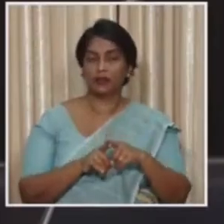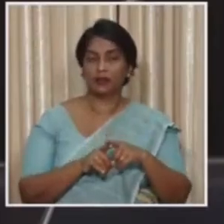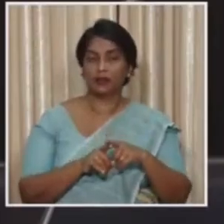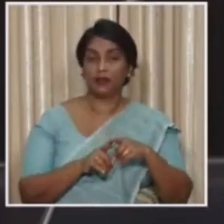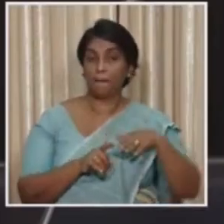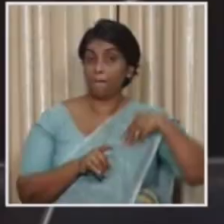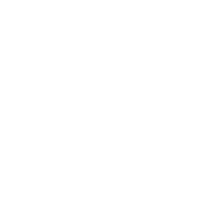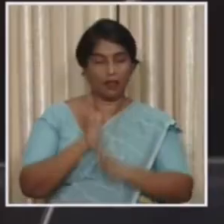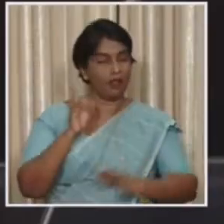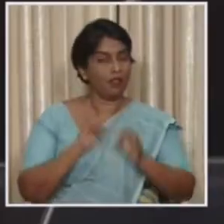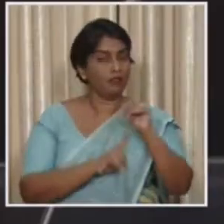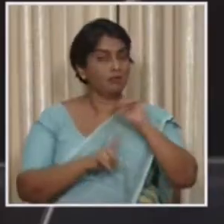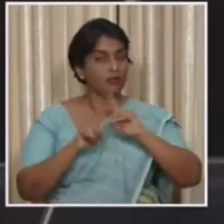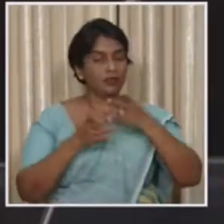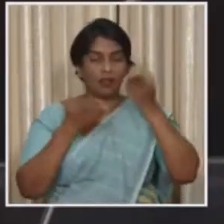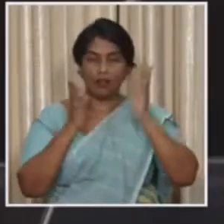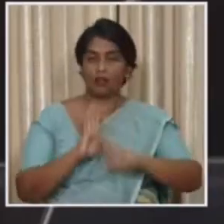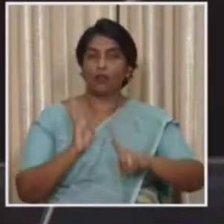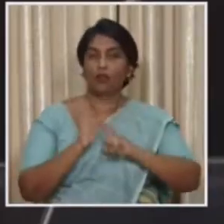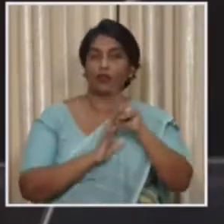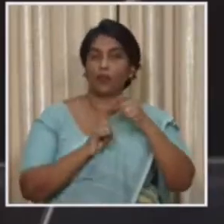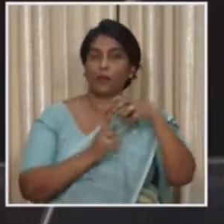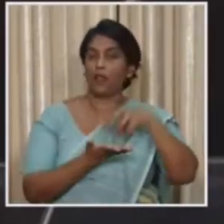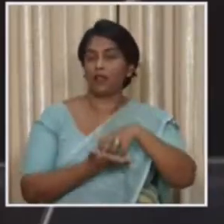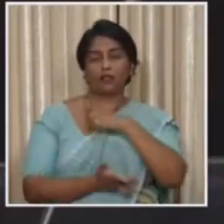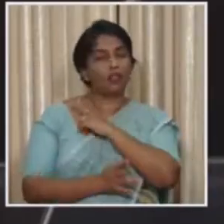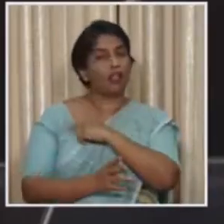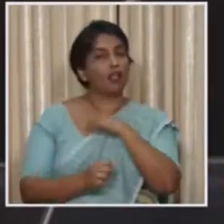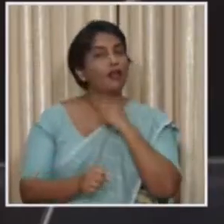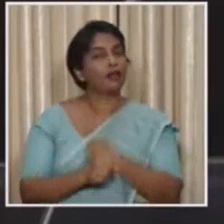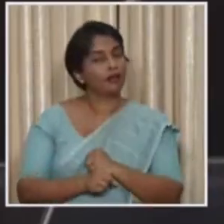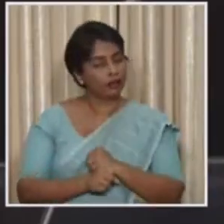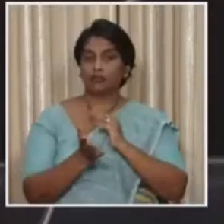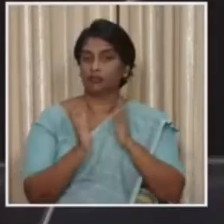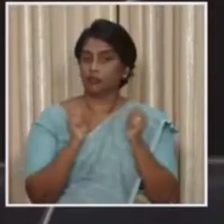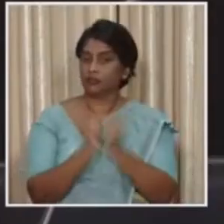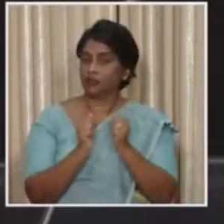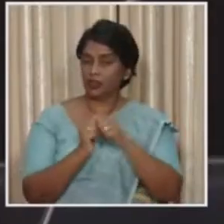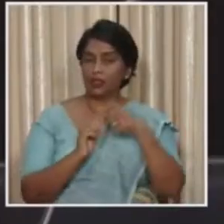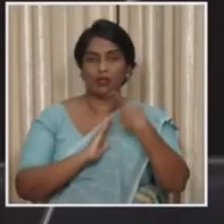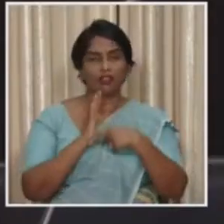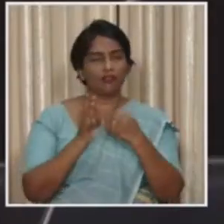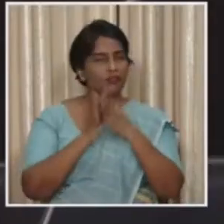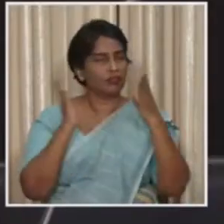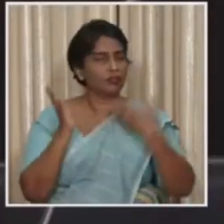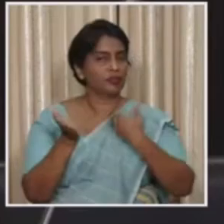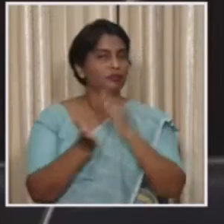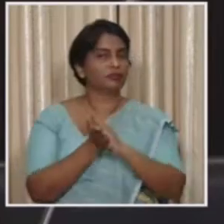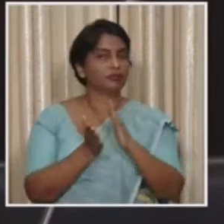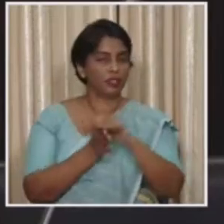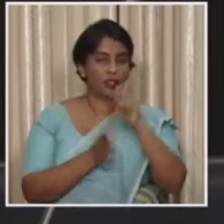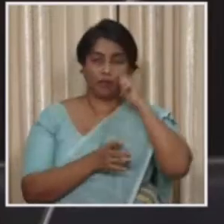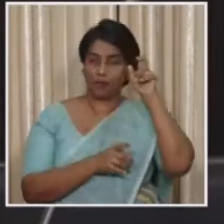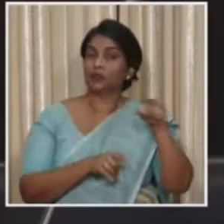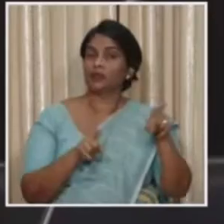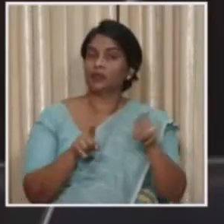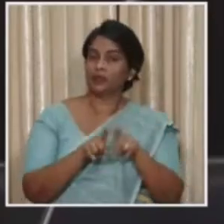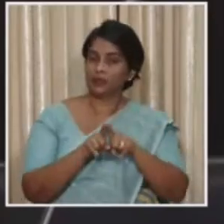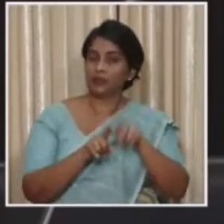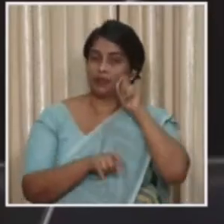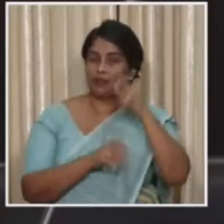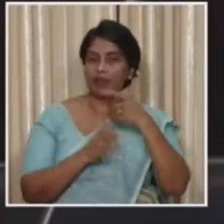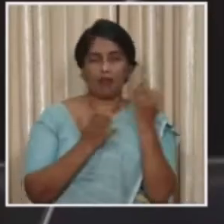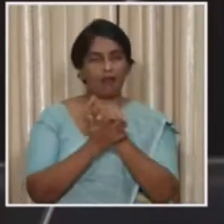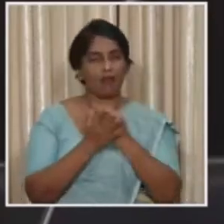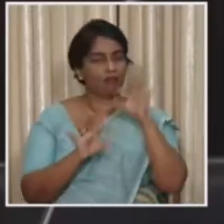மாகாண ஆளுநராக பணியாற்றி இந்த நாட்டுக்கு பெரும் சேவையாற்றிய ஒருவர் நல்ல பாடகராக நல்ல கலைஞராக ஒரு